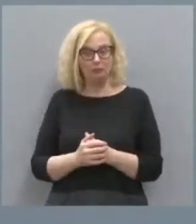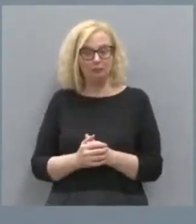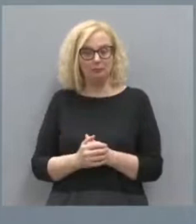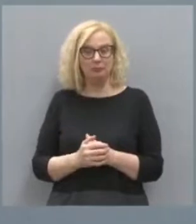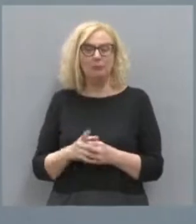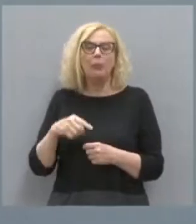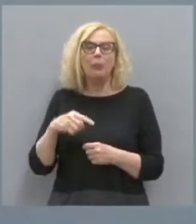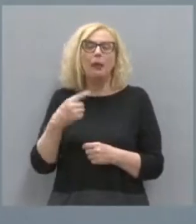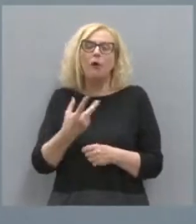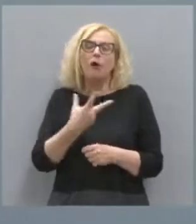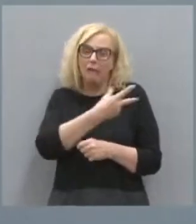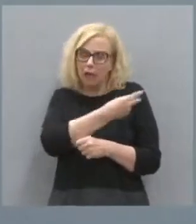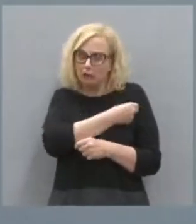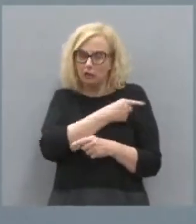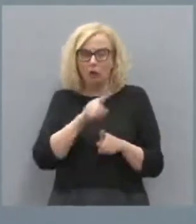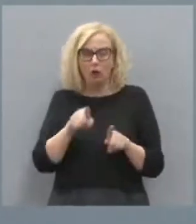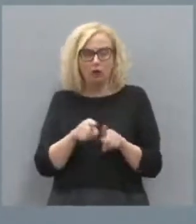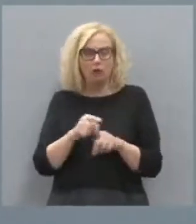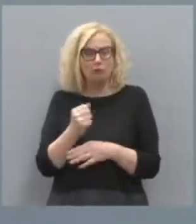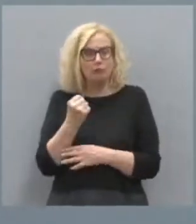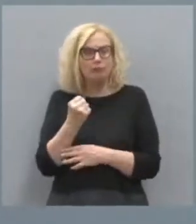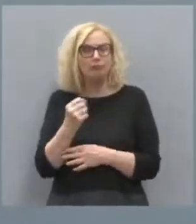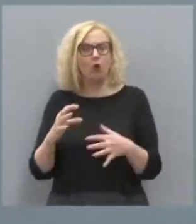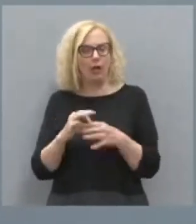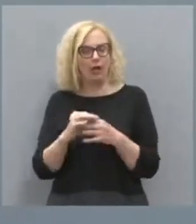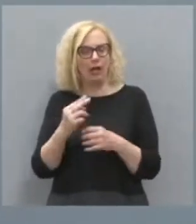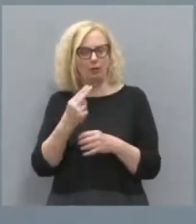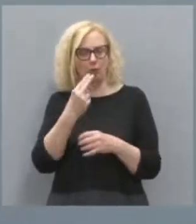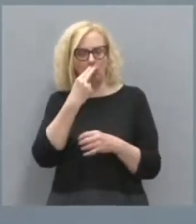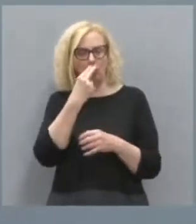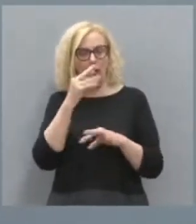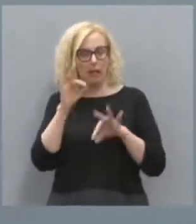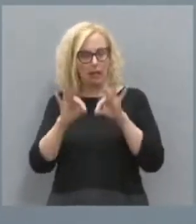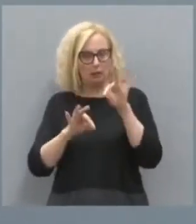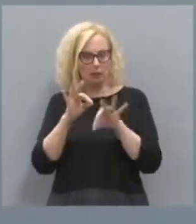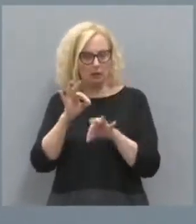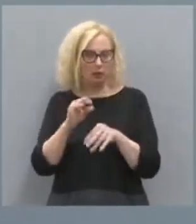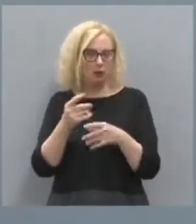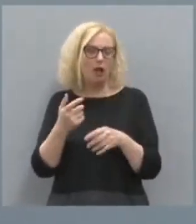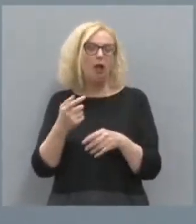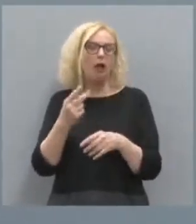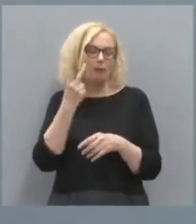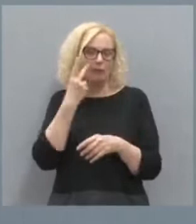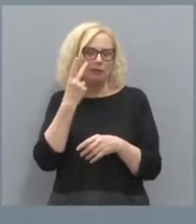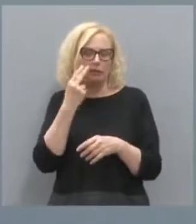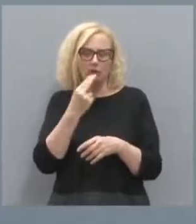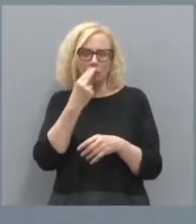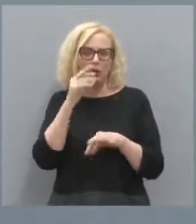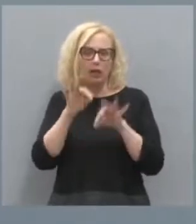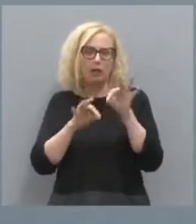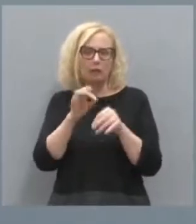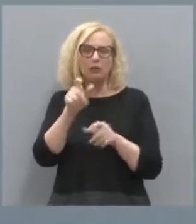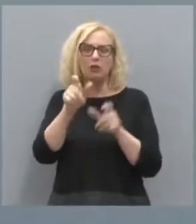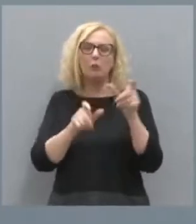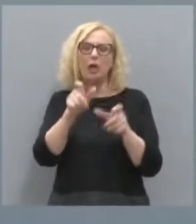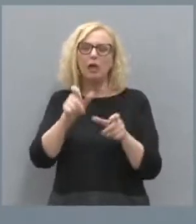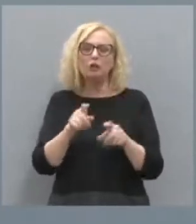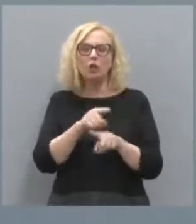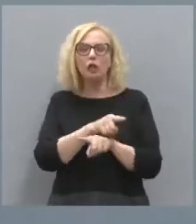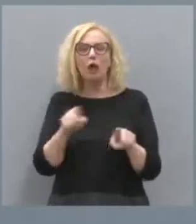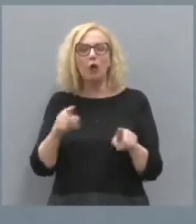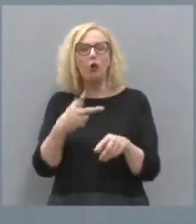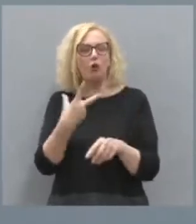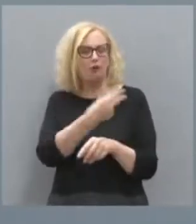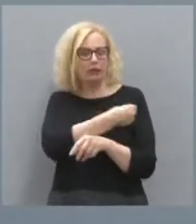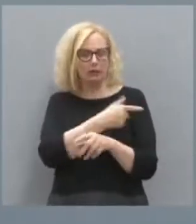continua a tenere moltissimo sulle rianimazioni per cui tutti i soggetti rianimazione sono non vaccinati però sicuramente